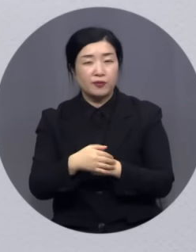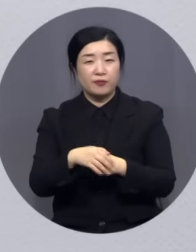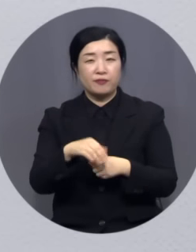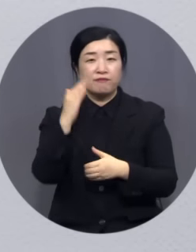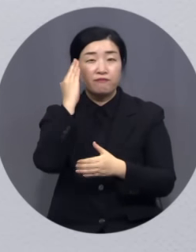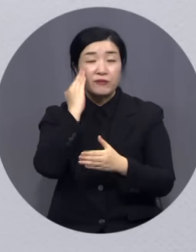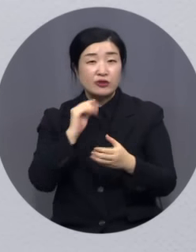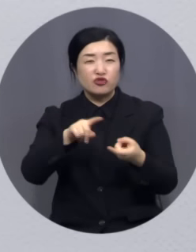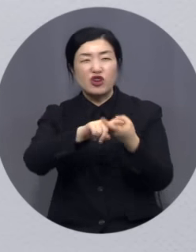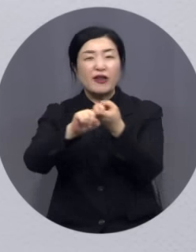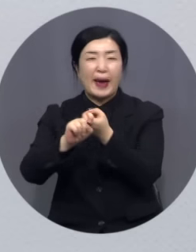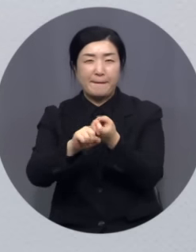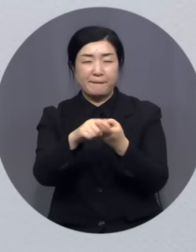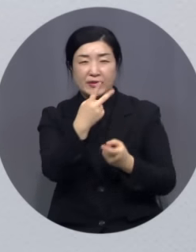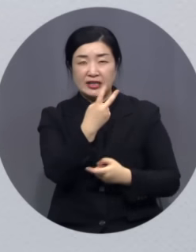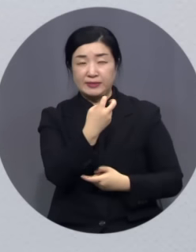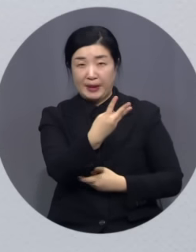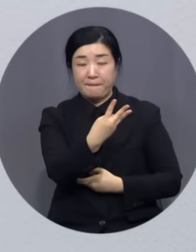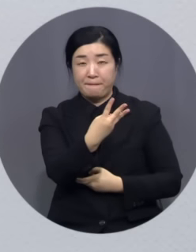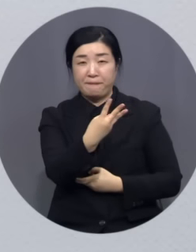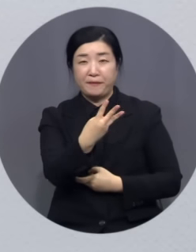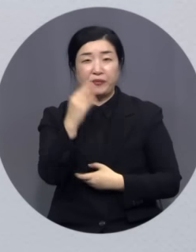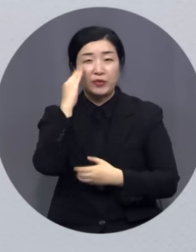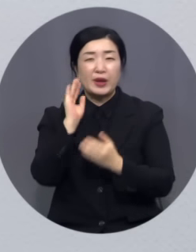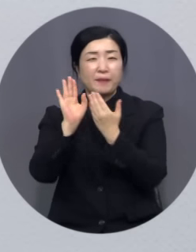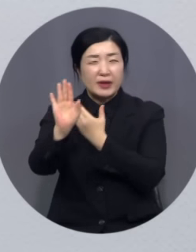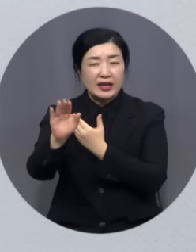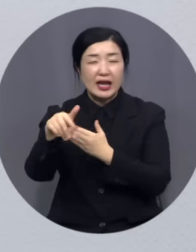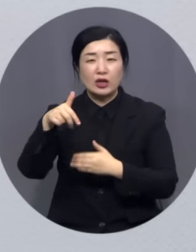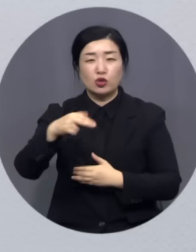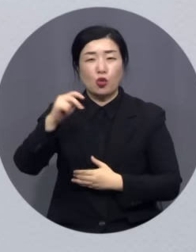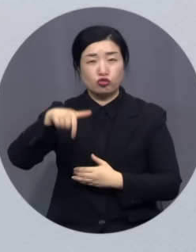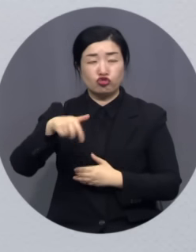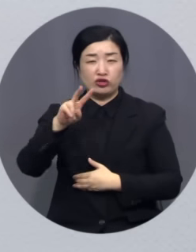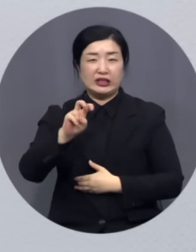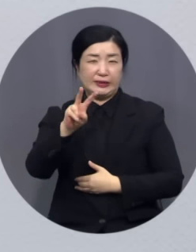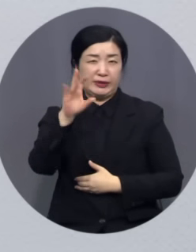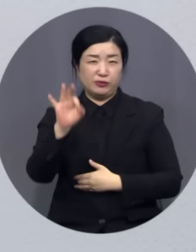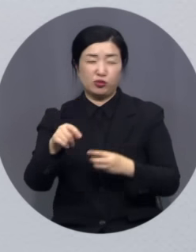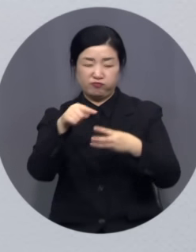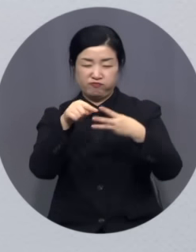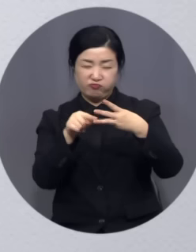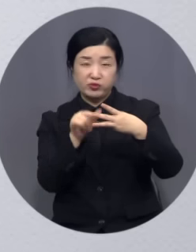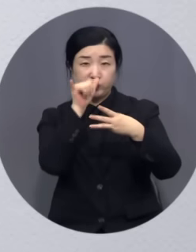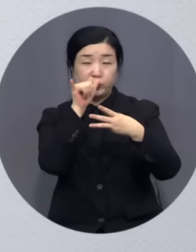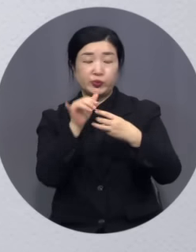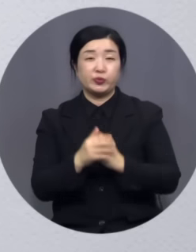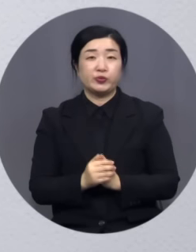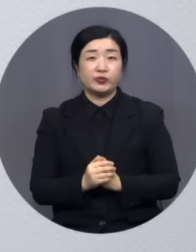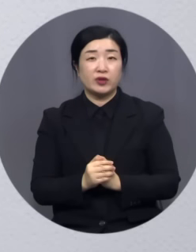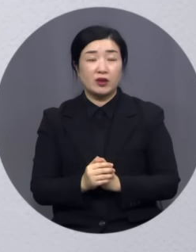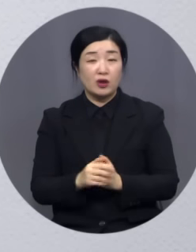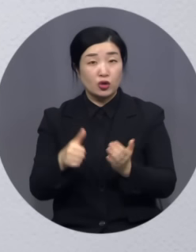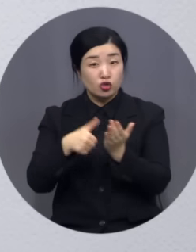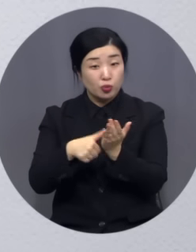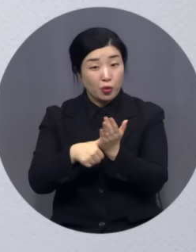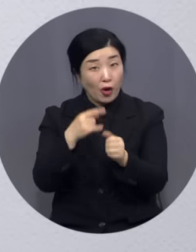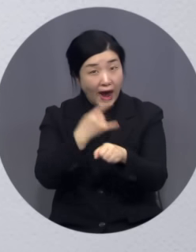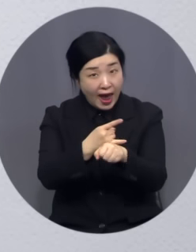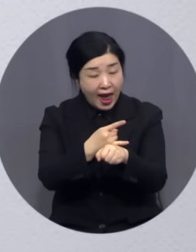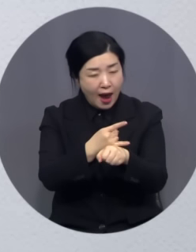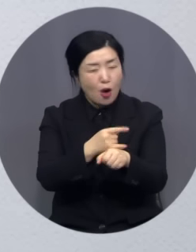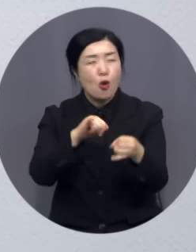연합 23% 국민의 미래와 조국 혁신 당이 22% 순이었습니다 투표 참여 의양은